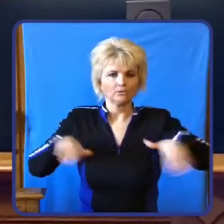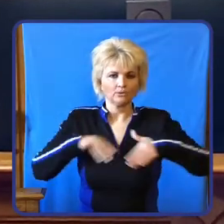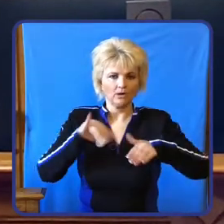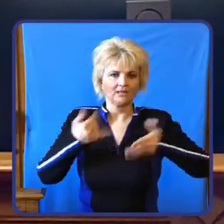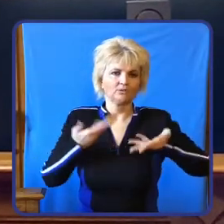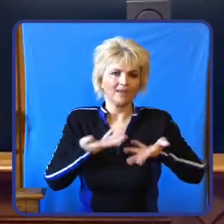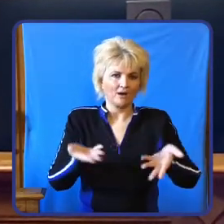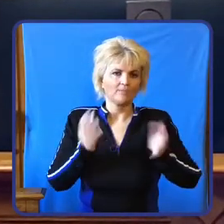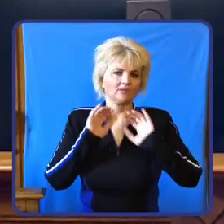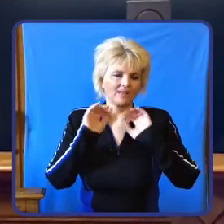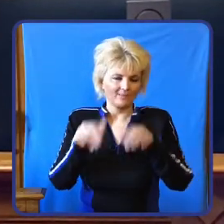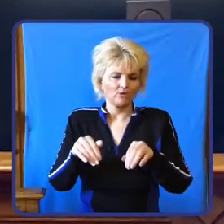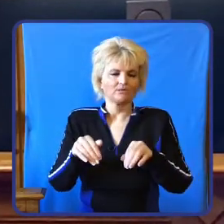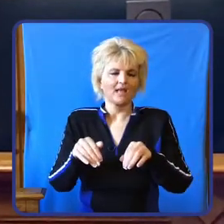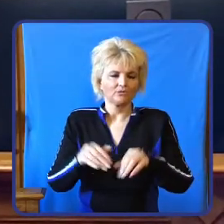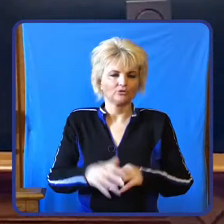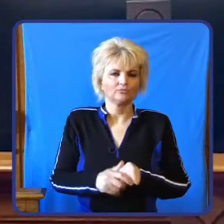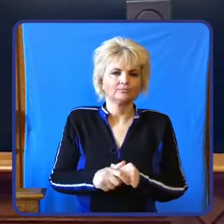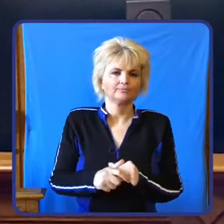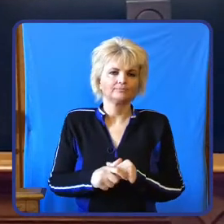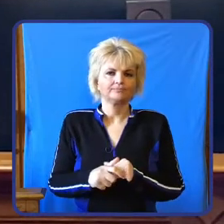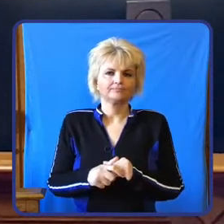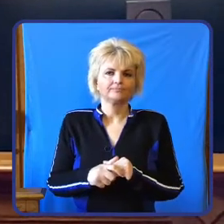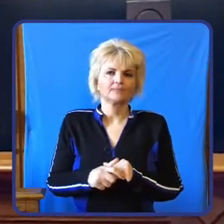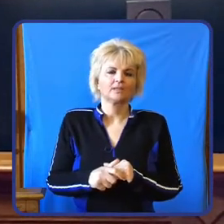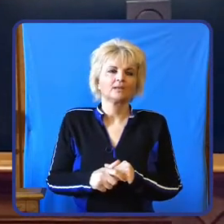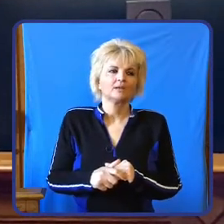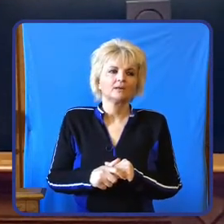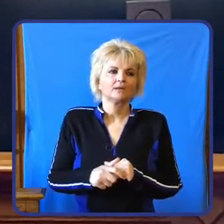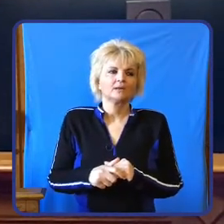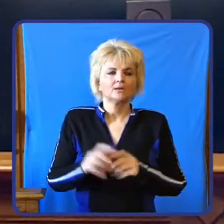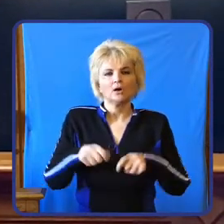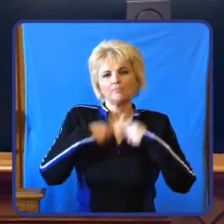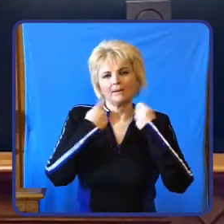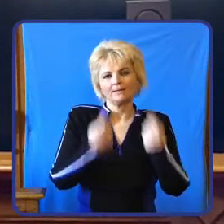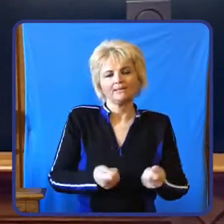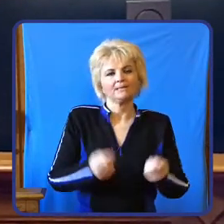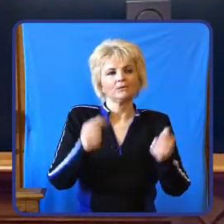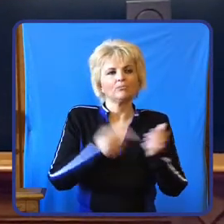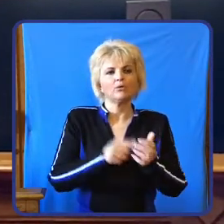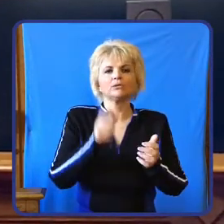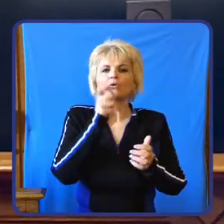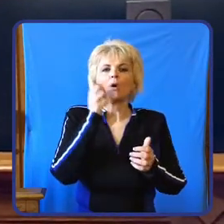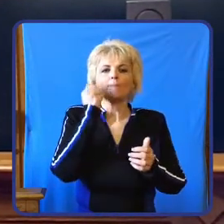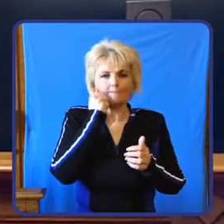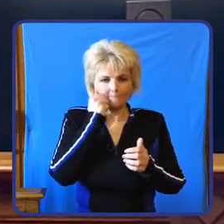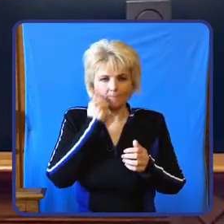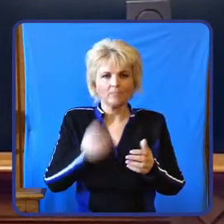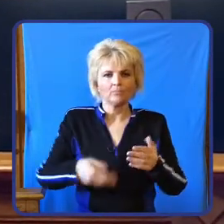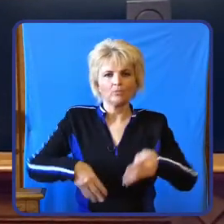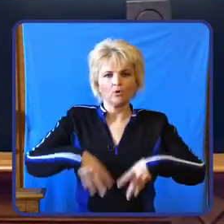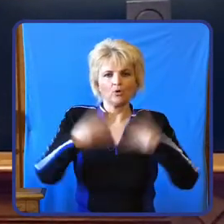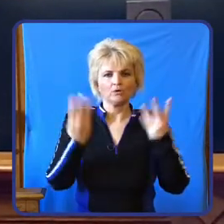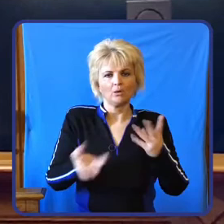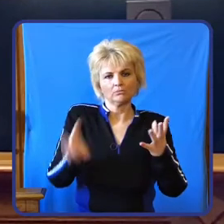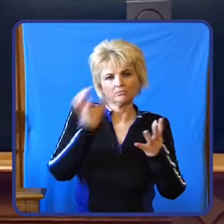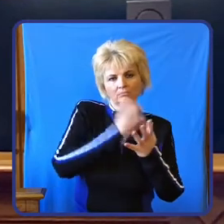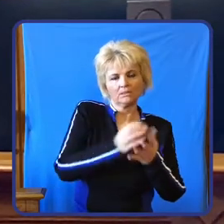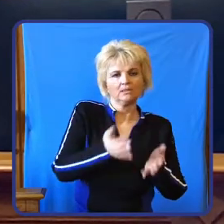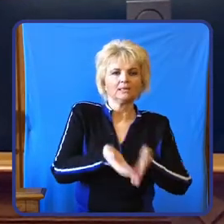amit más települések uszodái megkapnak. Jó, tehát a petíció.com-on kérem, hogy támogassák önök is ezt.